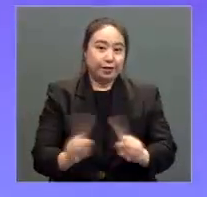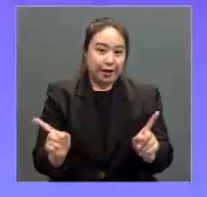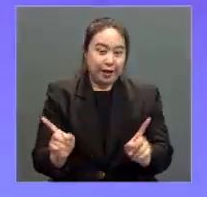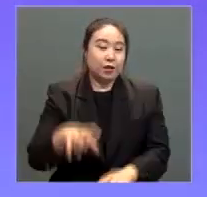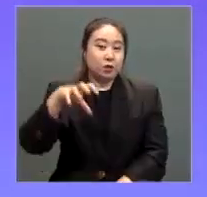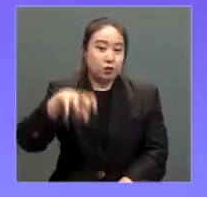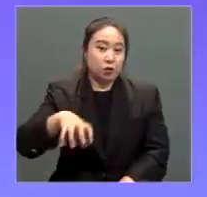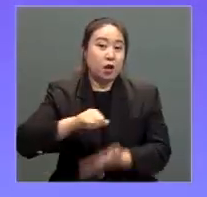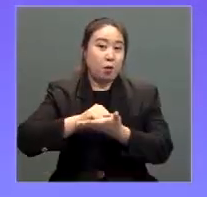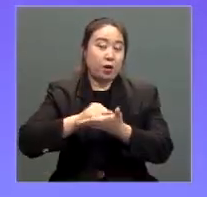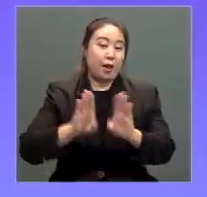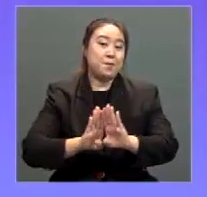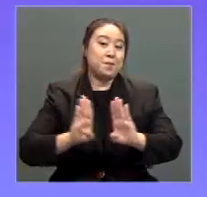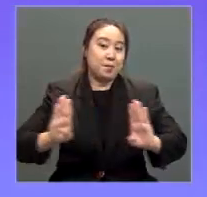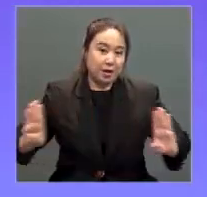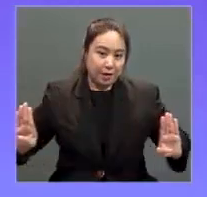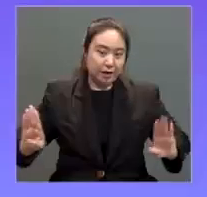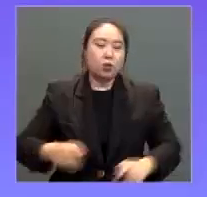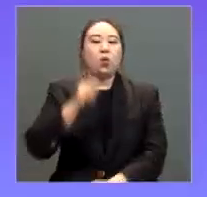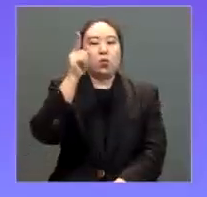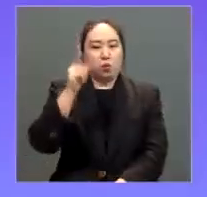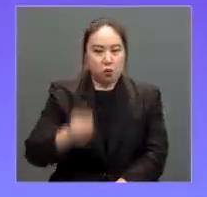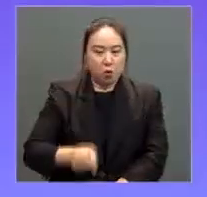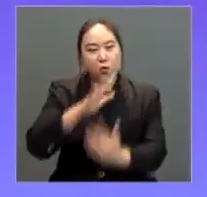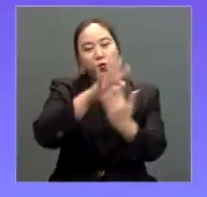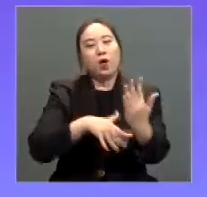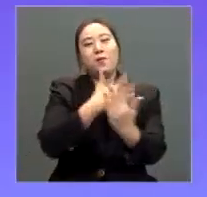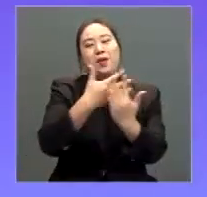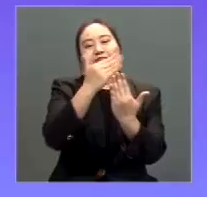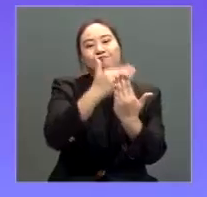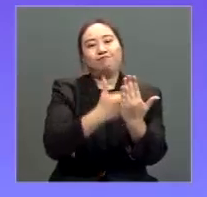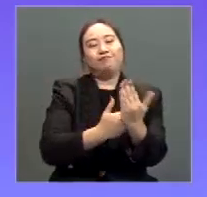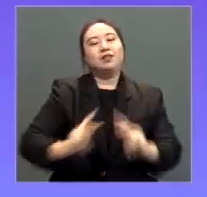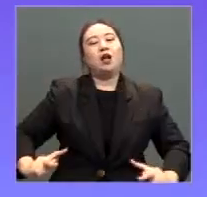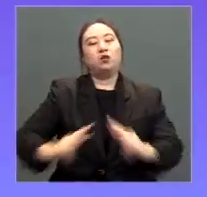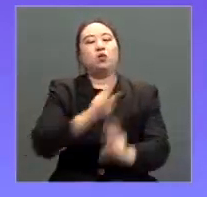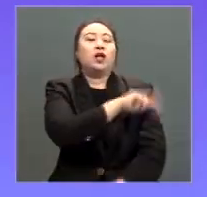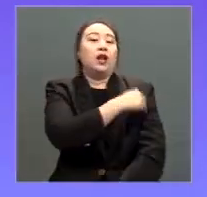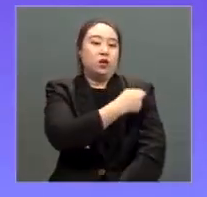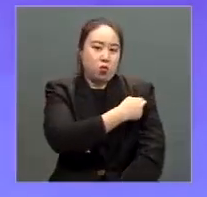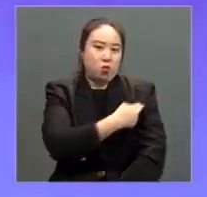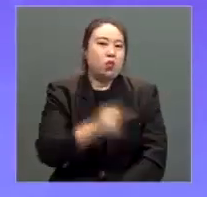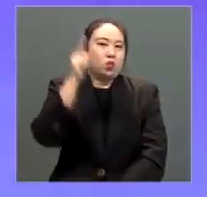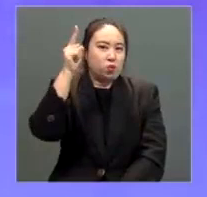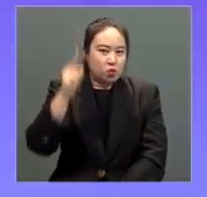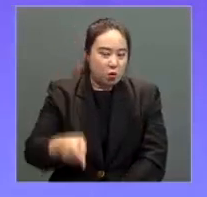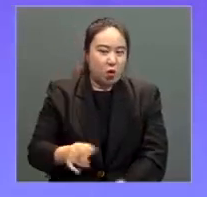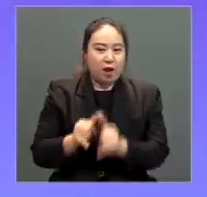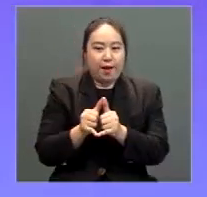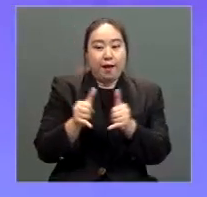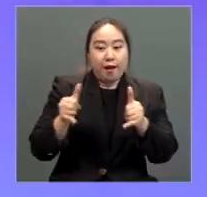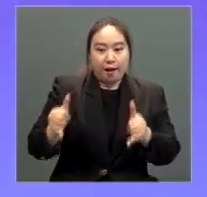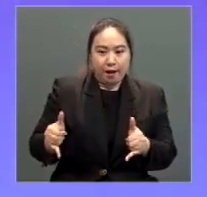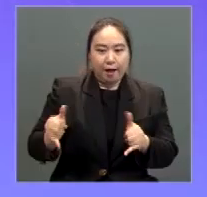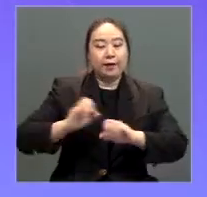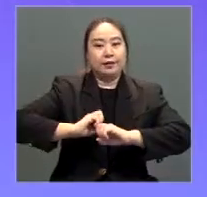เปิดให้บริการเนี่ยเขาก็จะต้องทำตามมาตรการของกระทรวงสาธารณสุขนี่ค่ะจะต้องม ี เว้นระยะห่างทางสัง